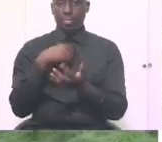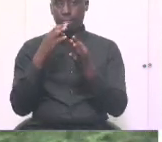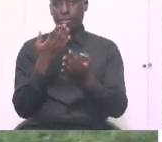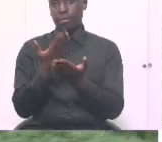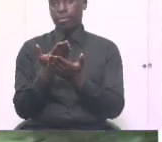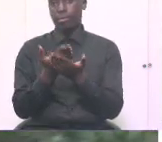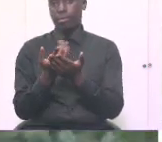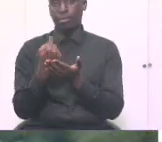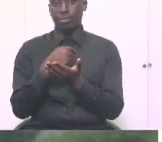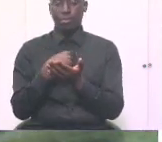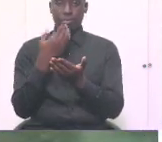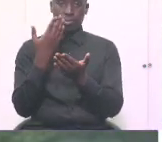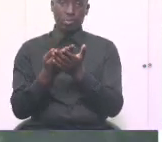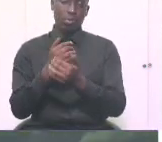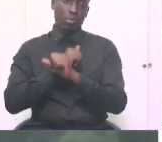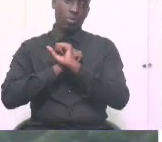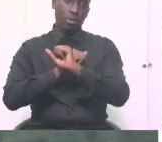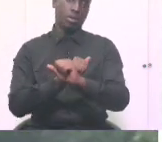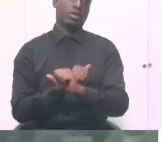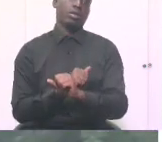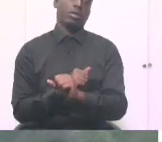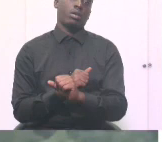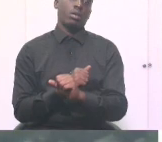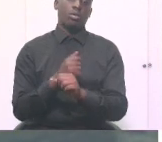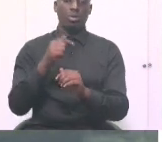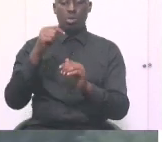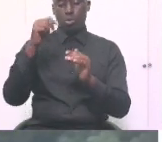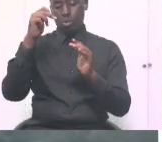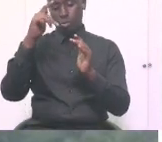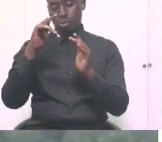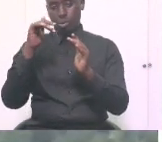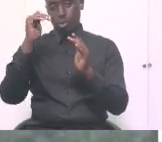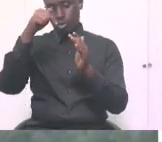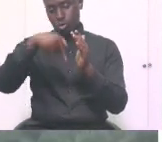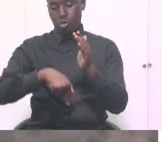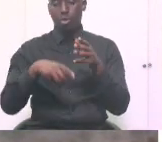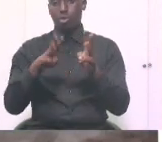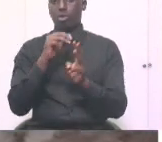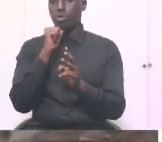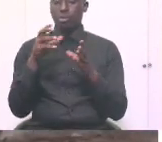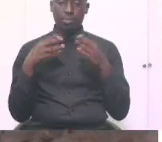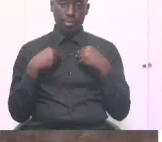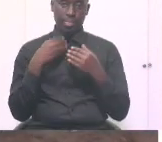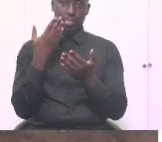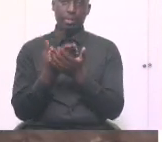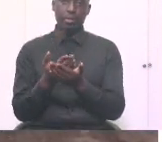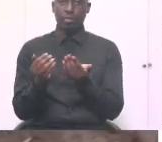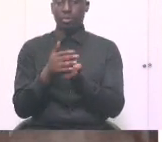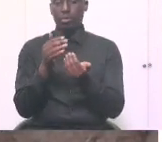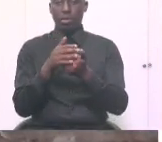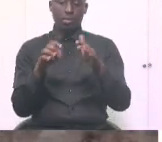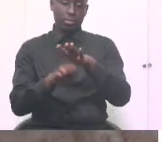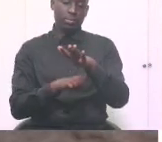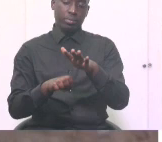uko twabasaba kwirinda gucukura mu buryo butemewe turabasaba kubungabunga